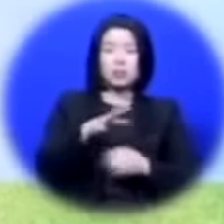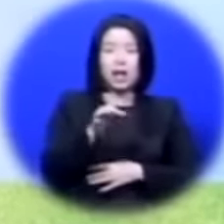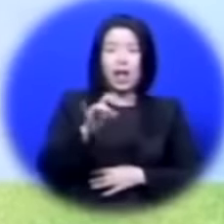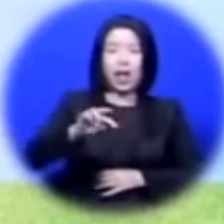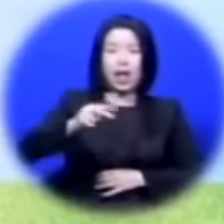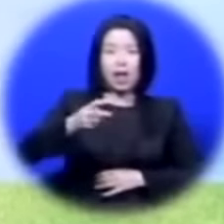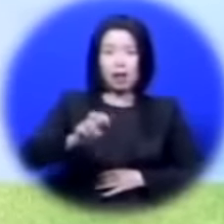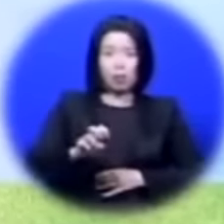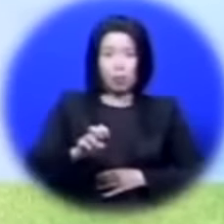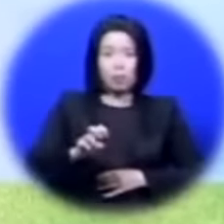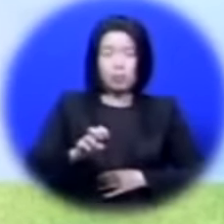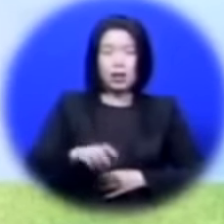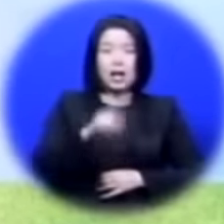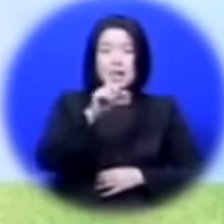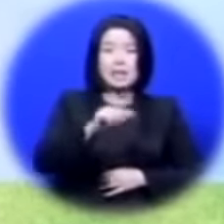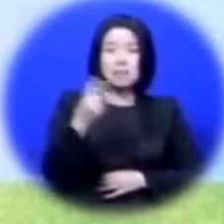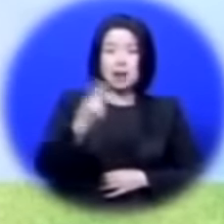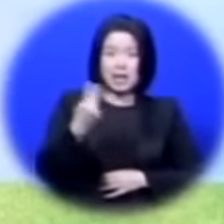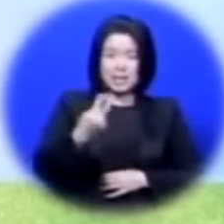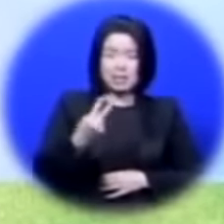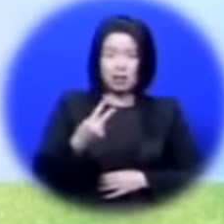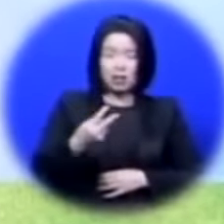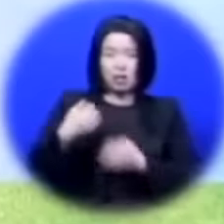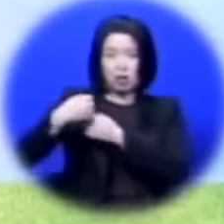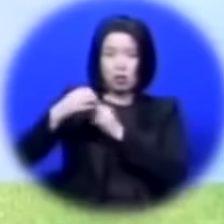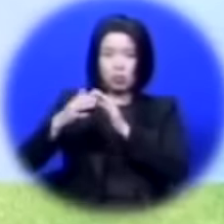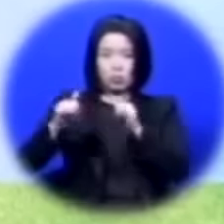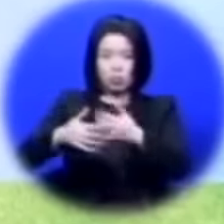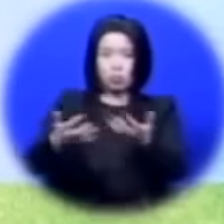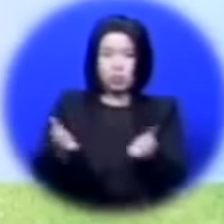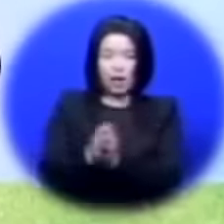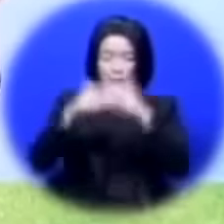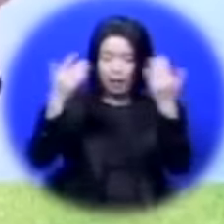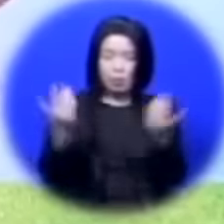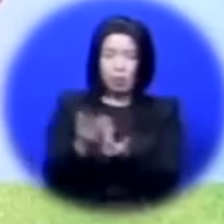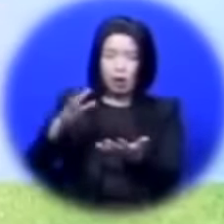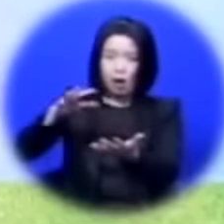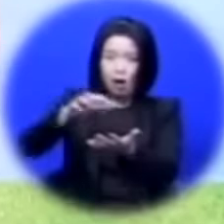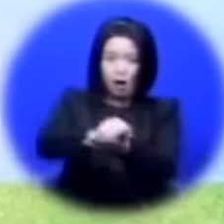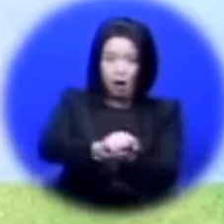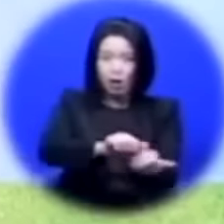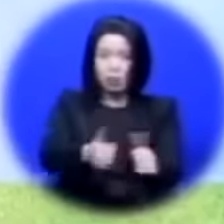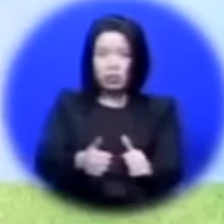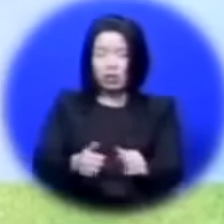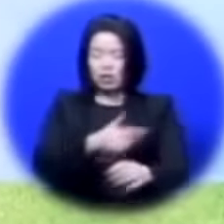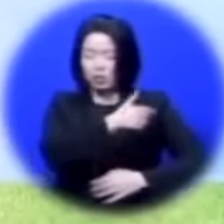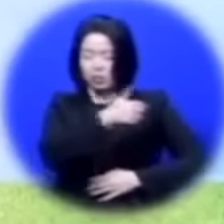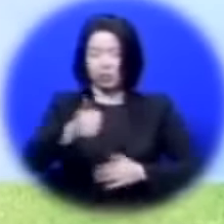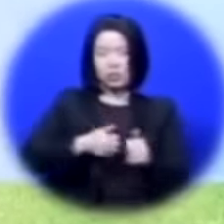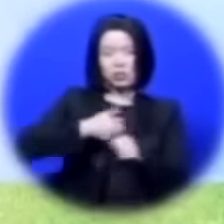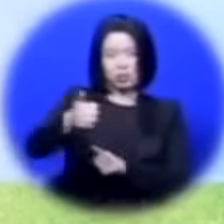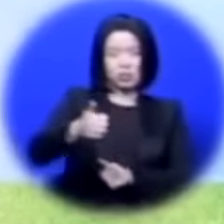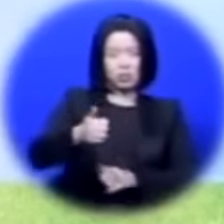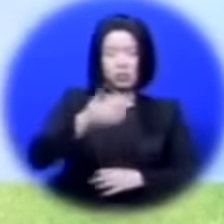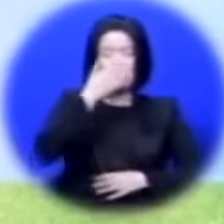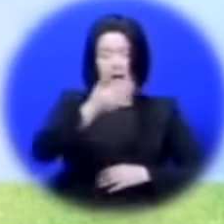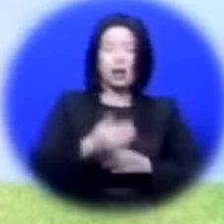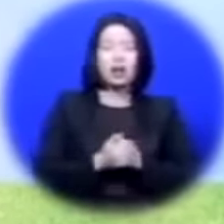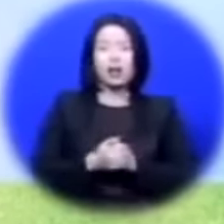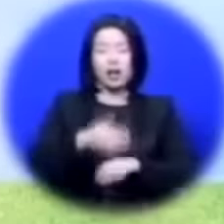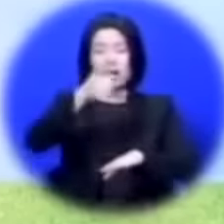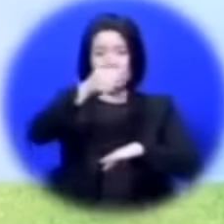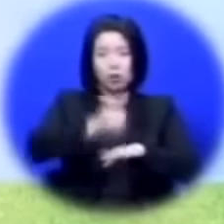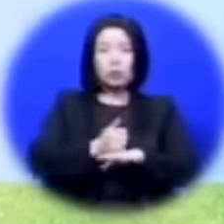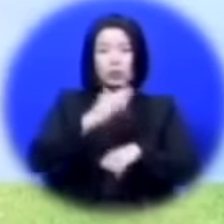있으니까에 1 2천 군사들이 다 전멸하는 대성을 거두게 됩니다 결국은